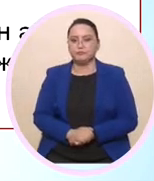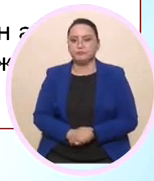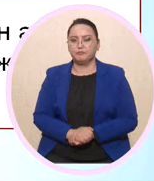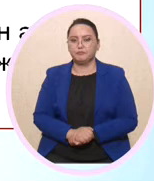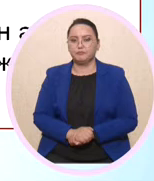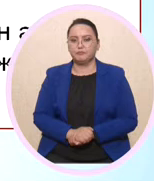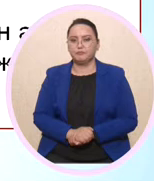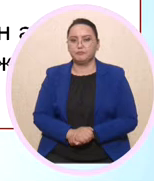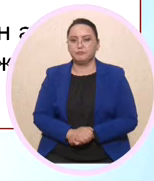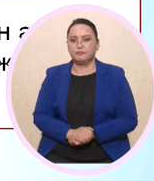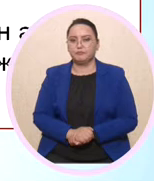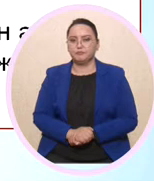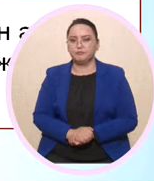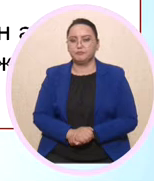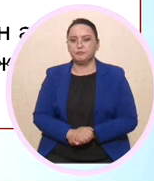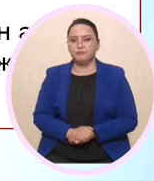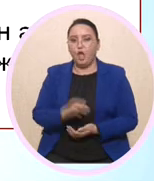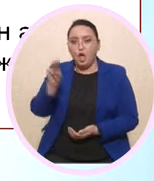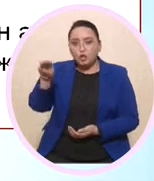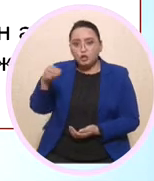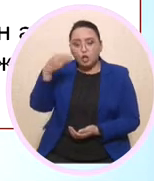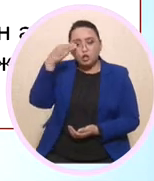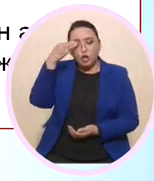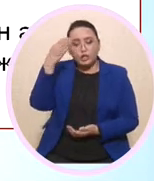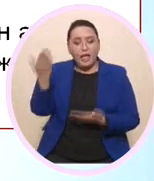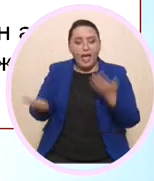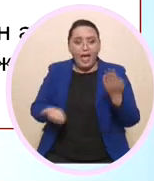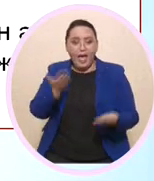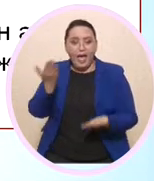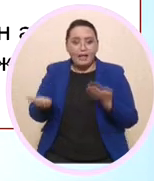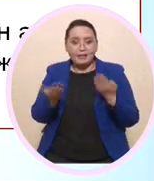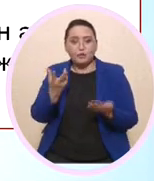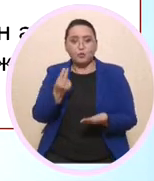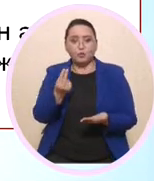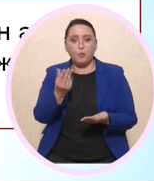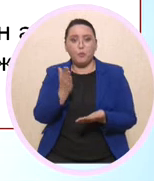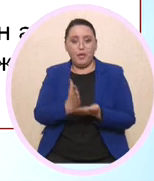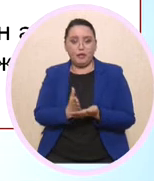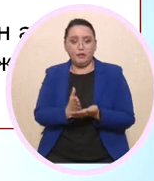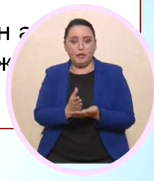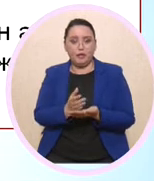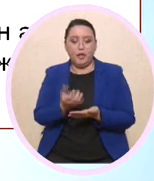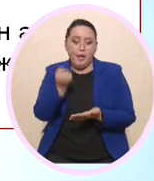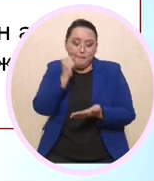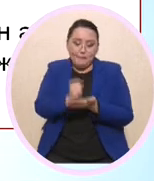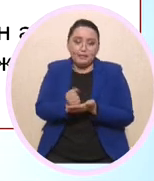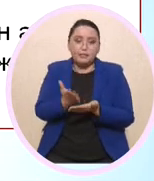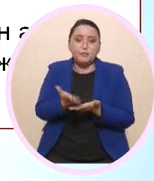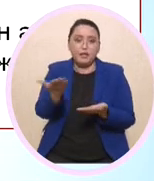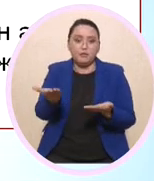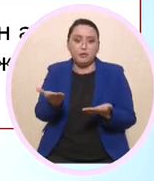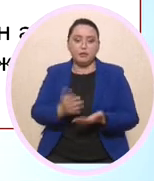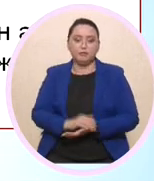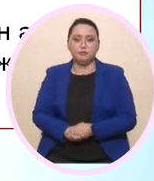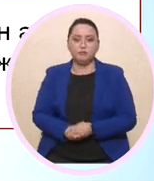дээрх энэ хүү тодорхойлтуудын алиг нь баталж байна. За,